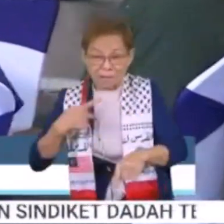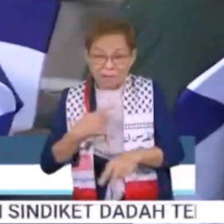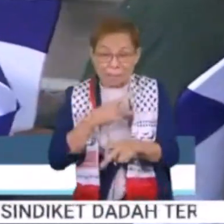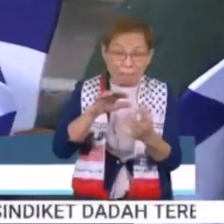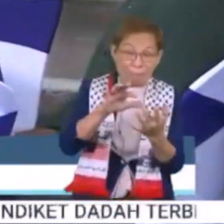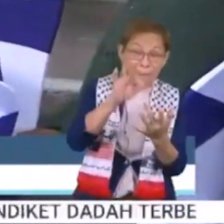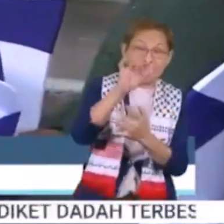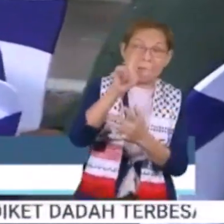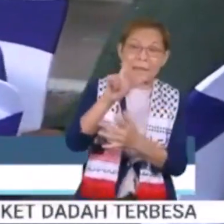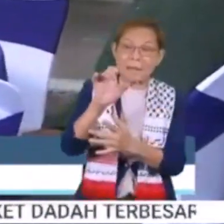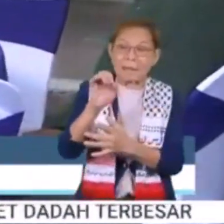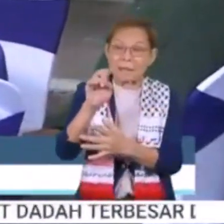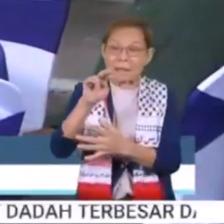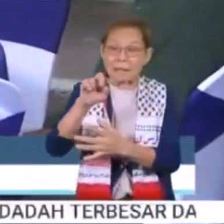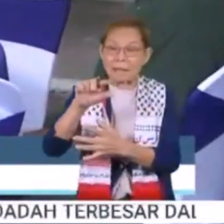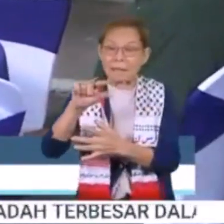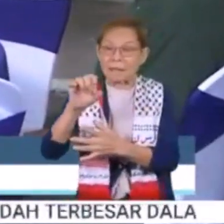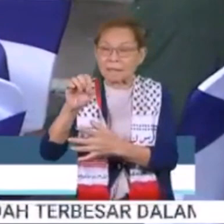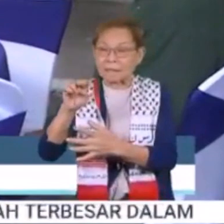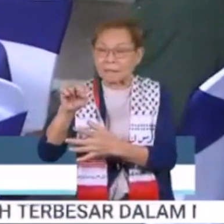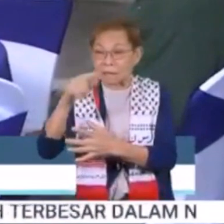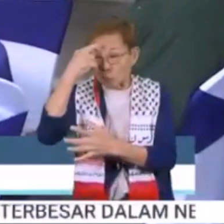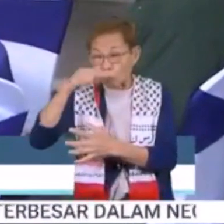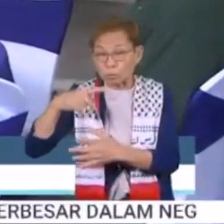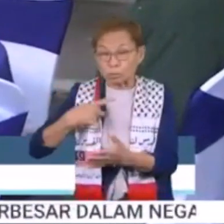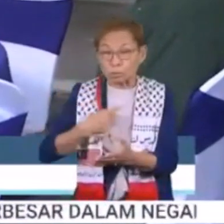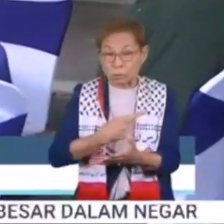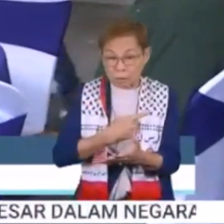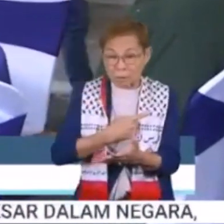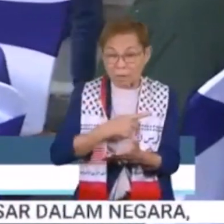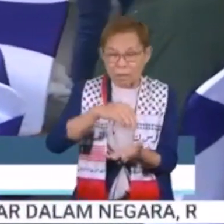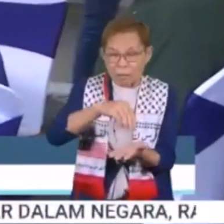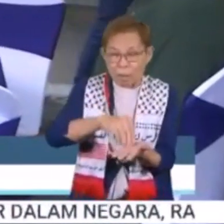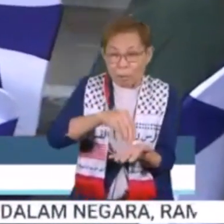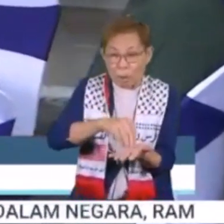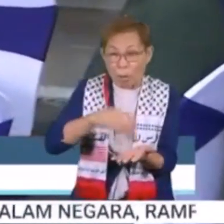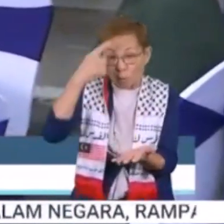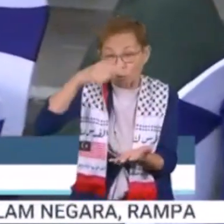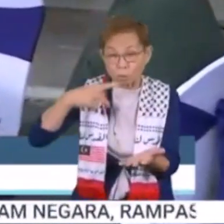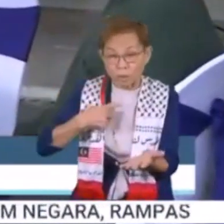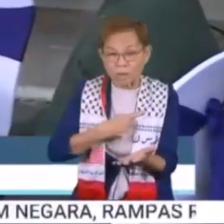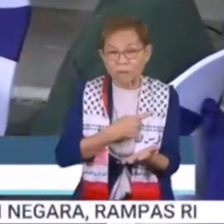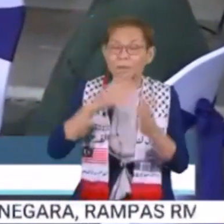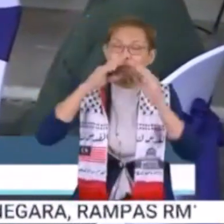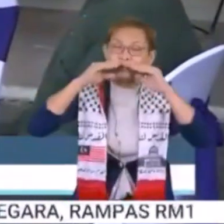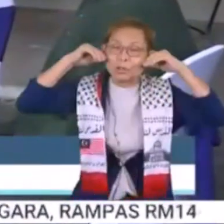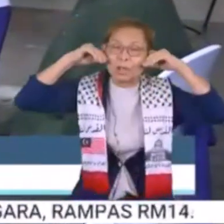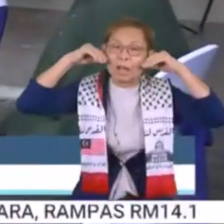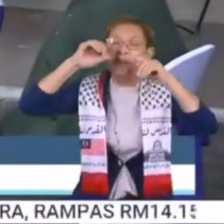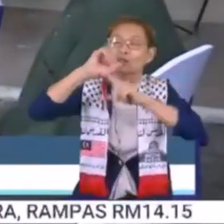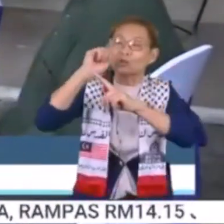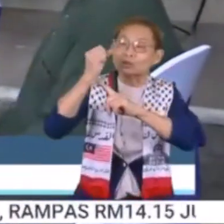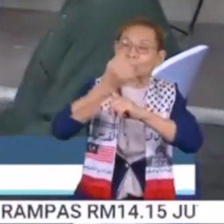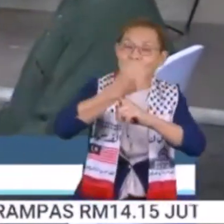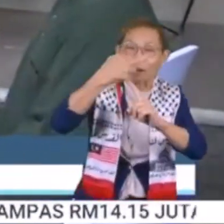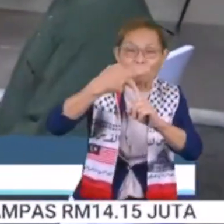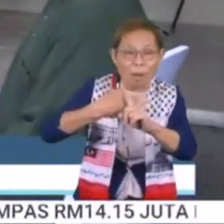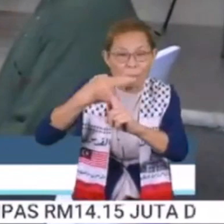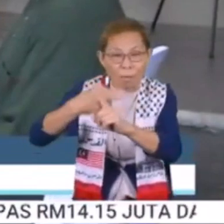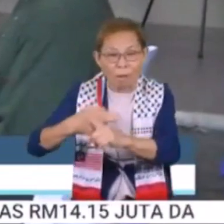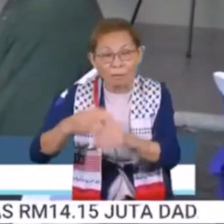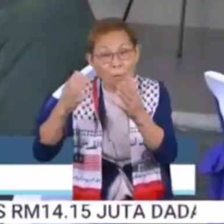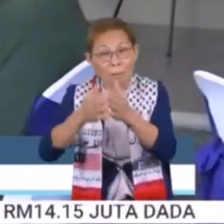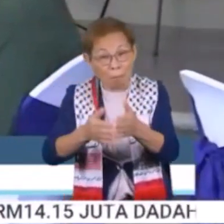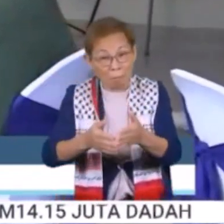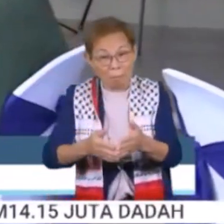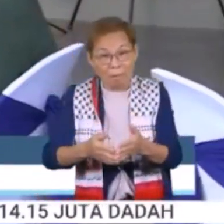memilih Lengging sebagai destinasi untuk kita ceriakan dan meriahkan lagi suasana bulan Ramadan. Dikhabarkan, Puan,